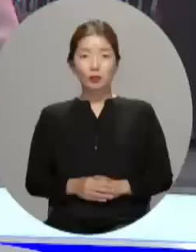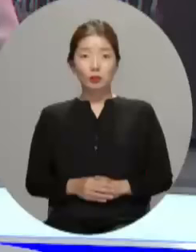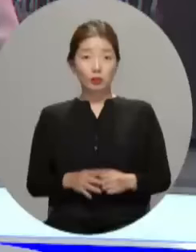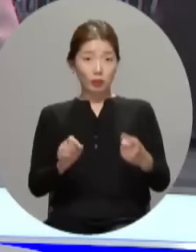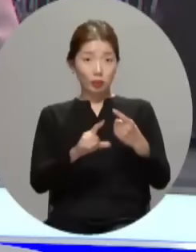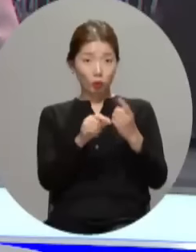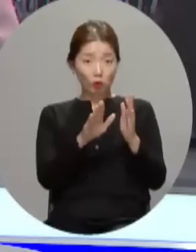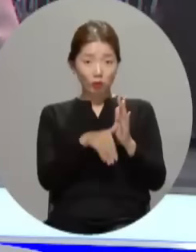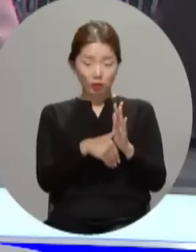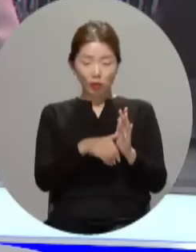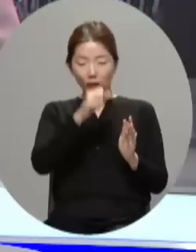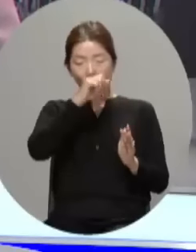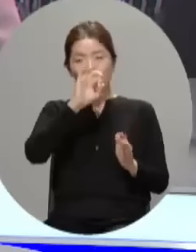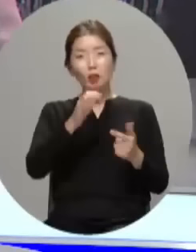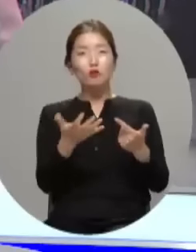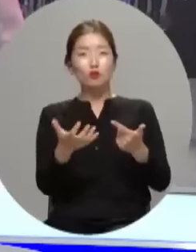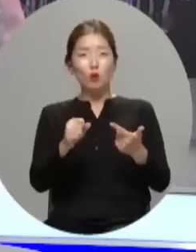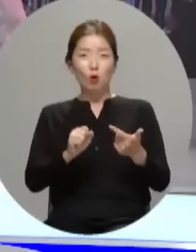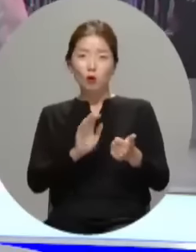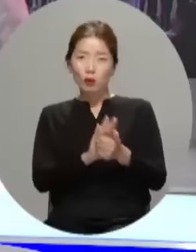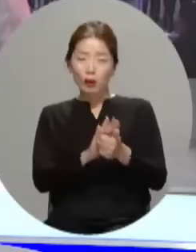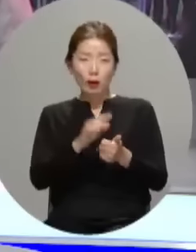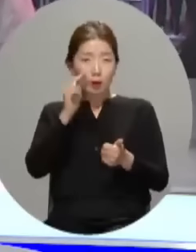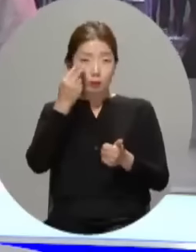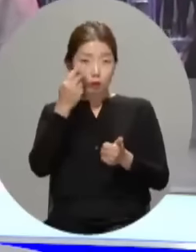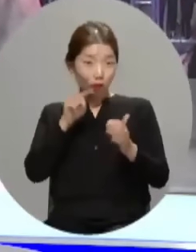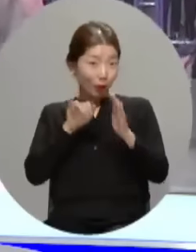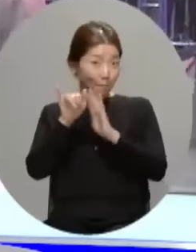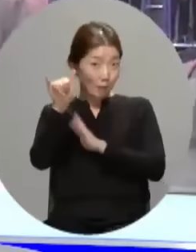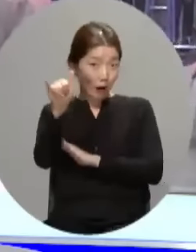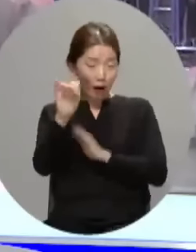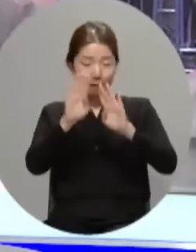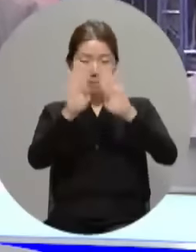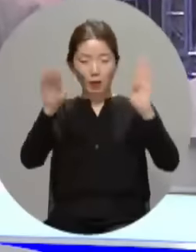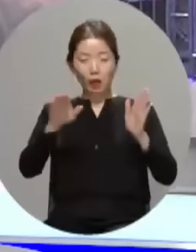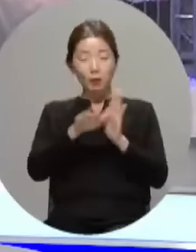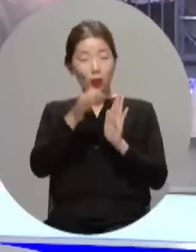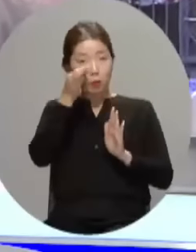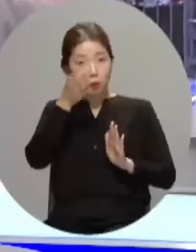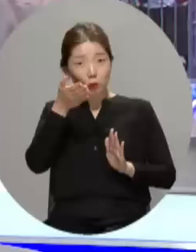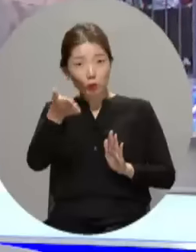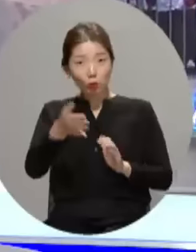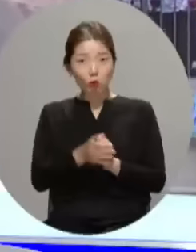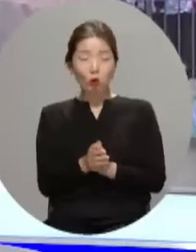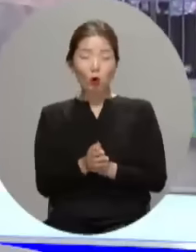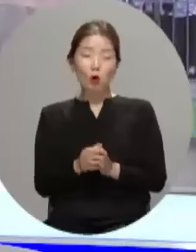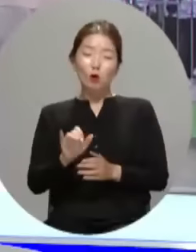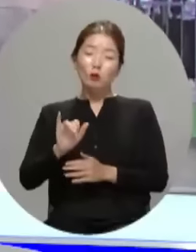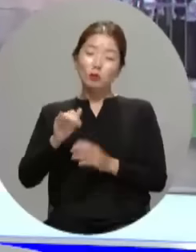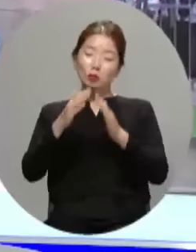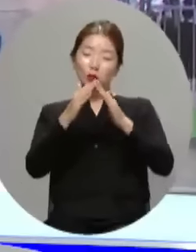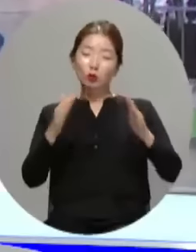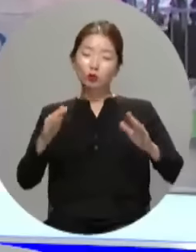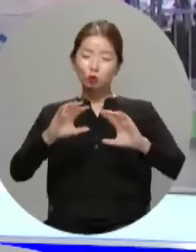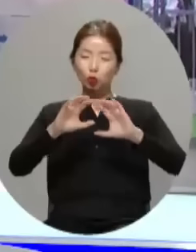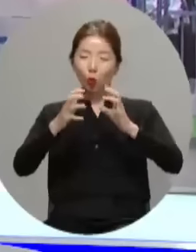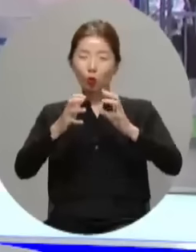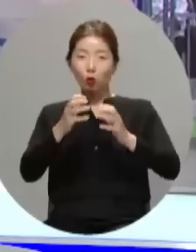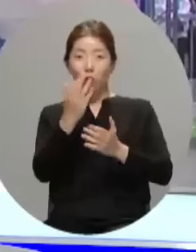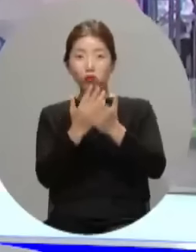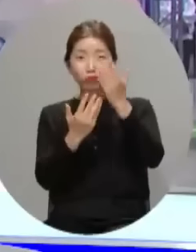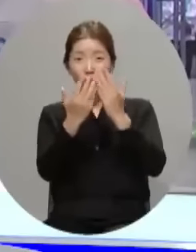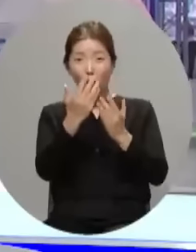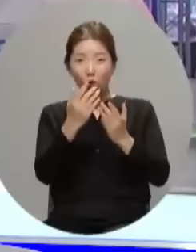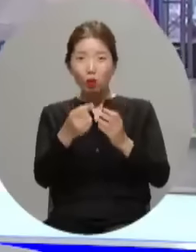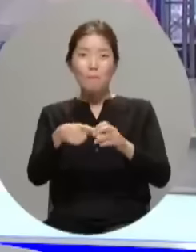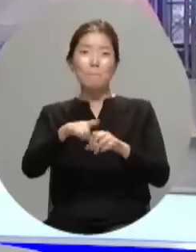지난 1월 예산 6억 원을 지원받아 미국 CES 가전 박람회에서 첫 선을 보였던 전주산 드론공에서 화재가 발생한